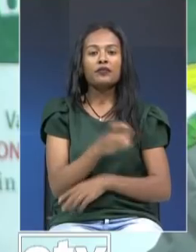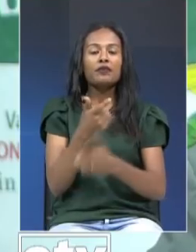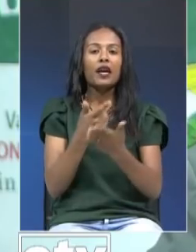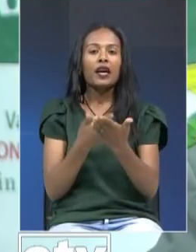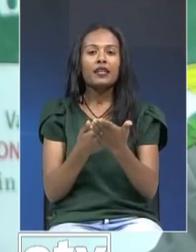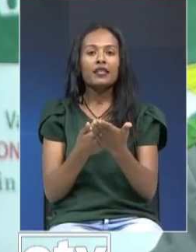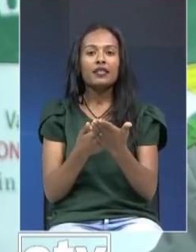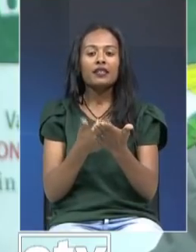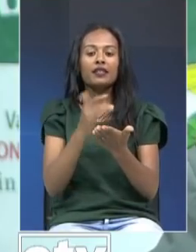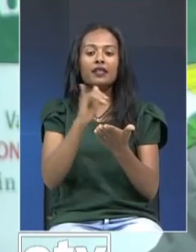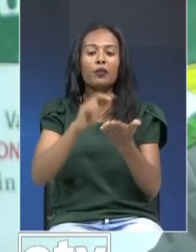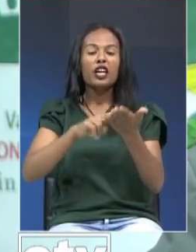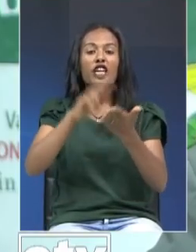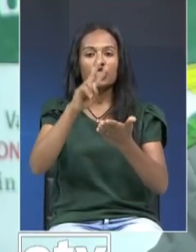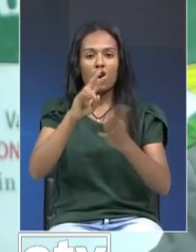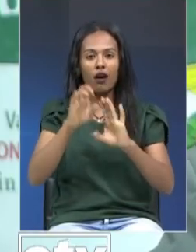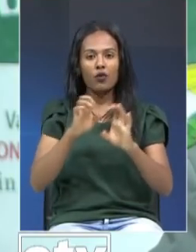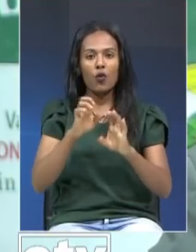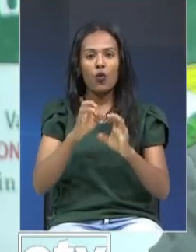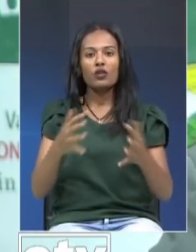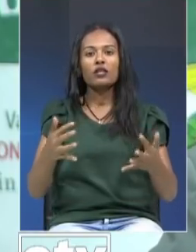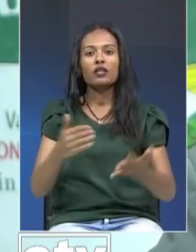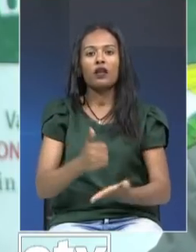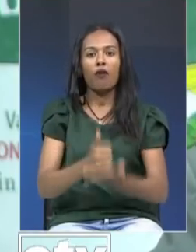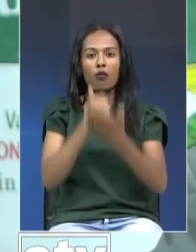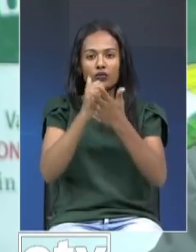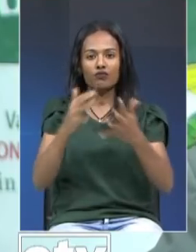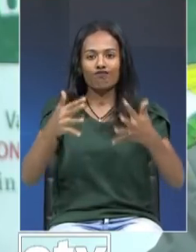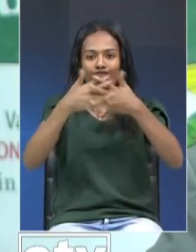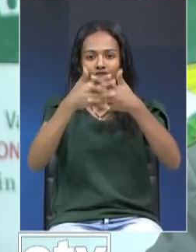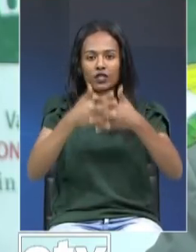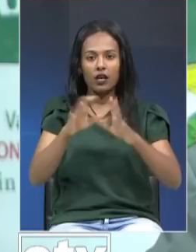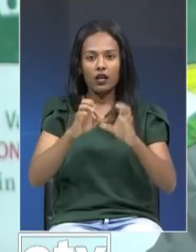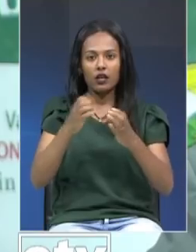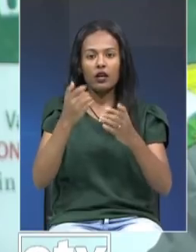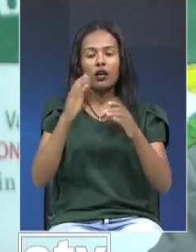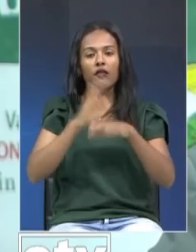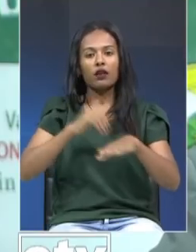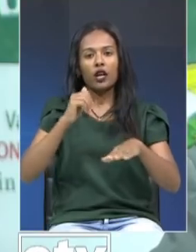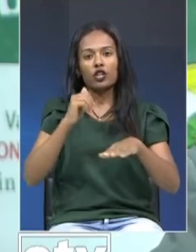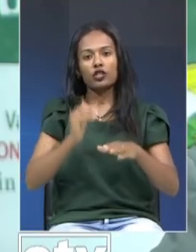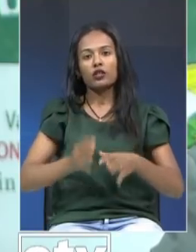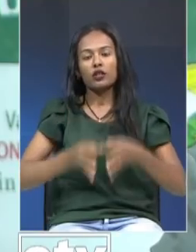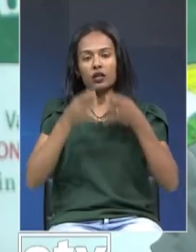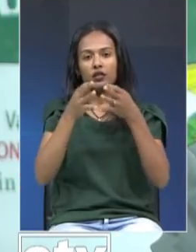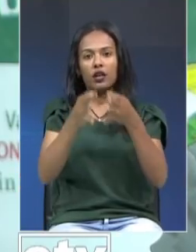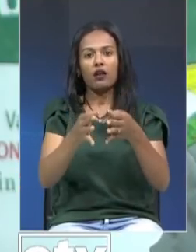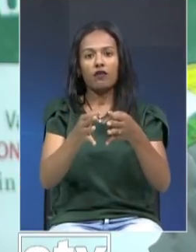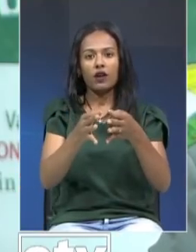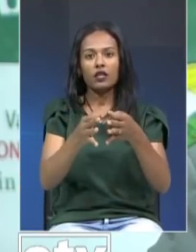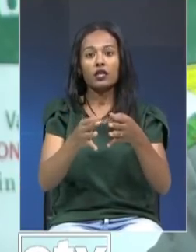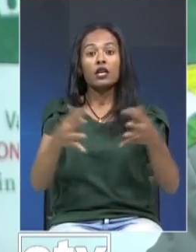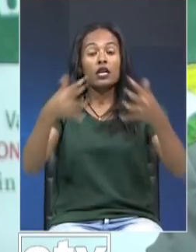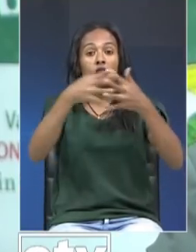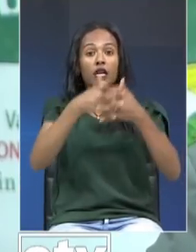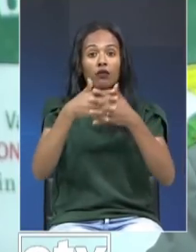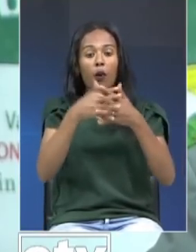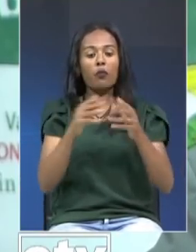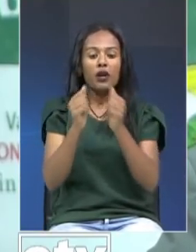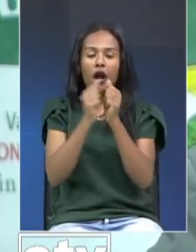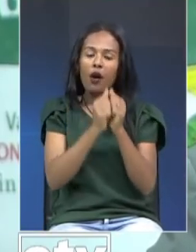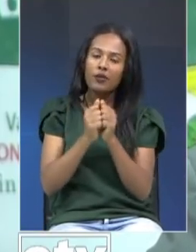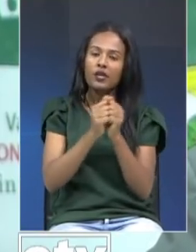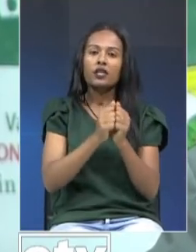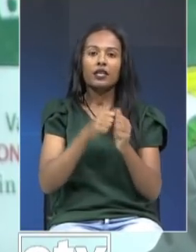ይሄንን እንደመነሻ አድርጎ ሁሉም እንዲተባበር በዚህ አጋጣሚ ጥሪያችንን እናስተላልፋለን። ከተባበርን አብረን